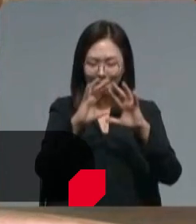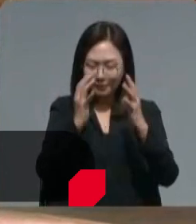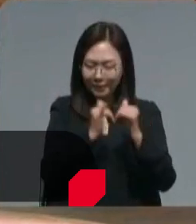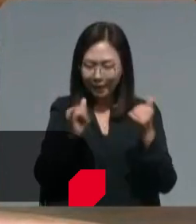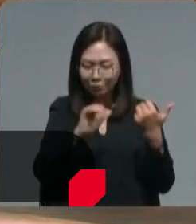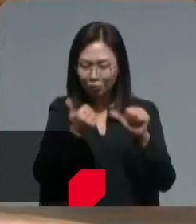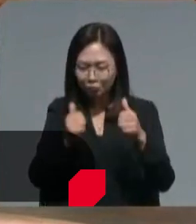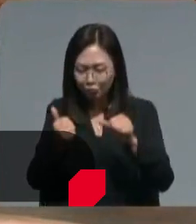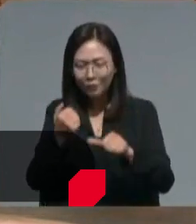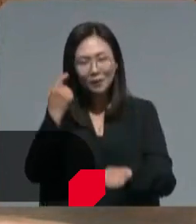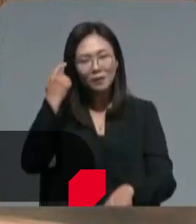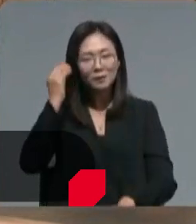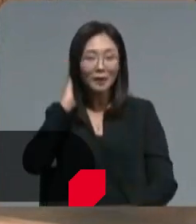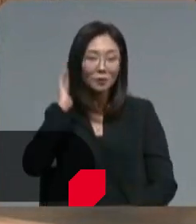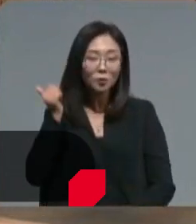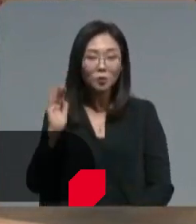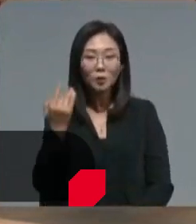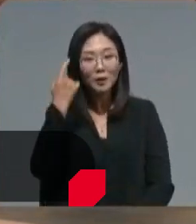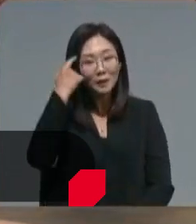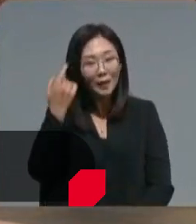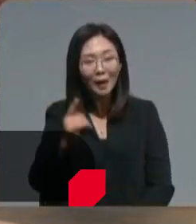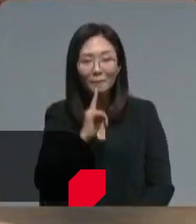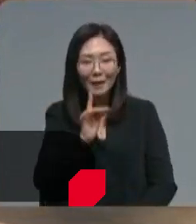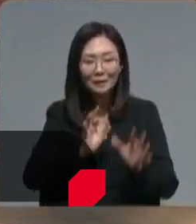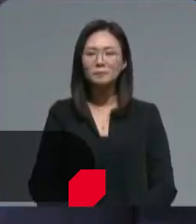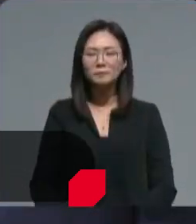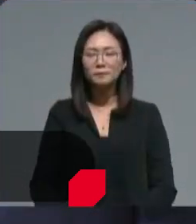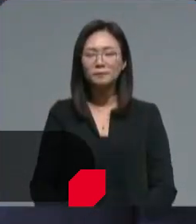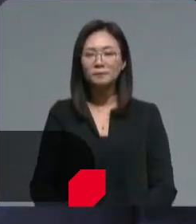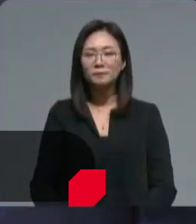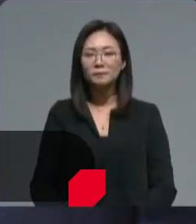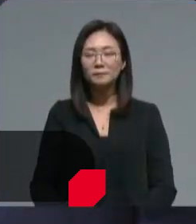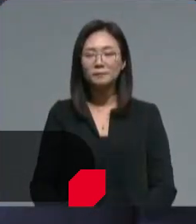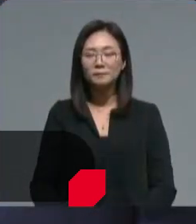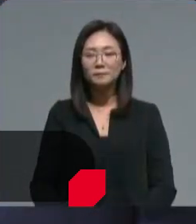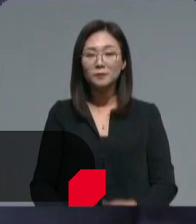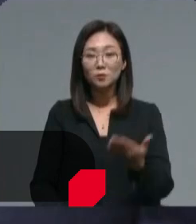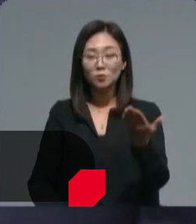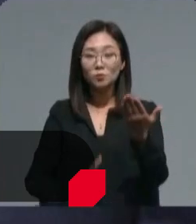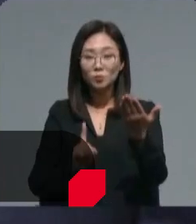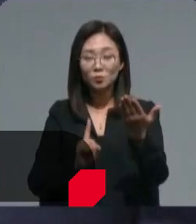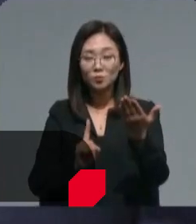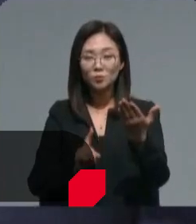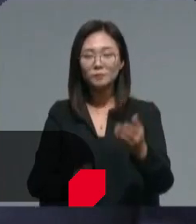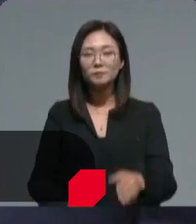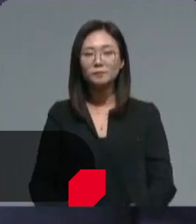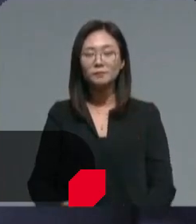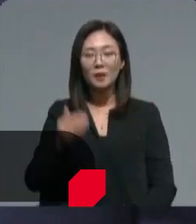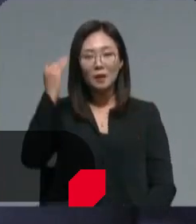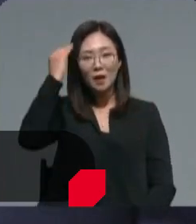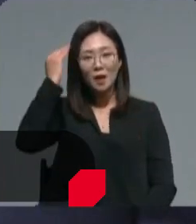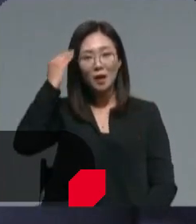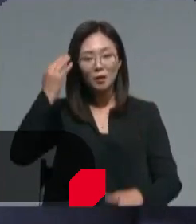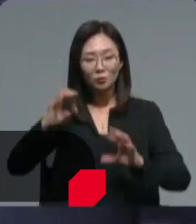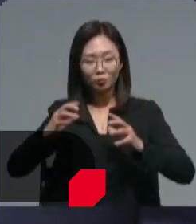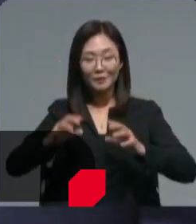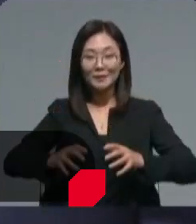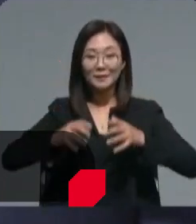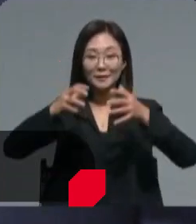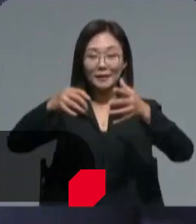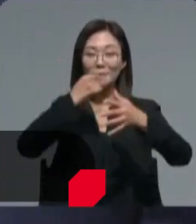이야기하면서도 실언이겠지 그렇게 생각했어요. 그런데 그 이후에 말씀하시는 거 보니까 윤 후보님이 지금 그 대한민국과